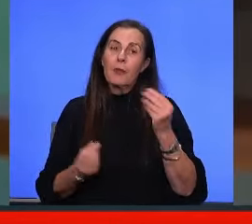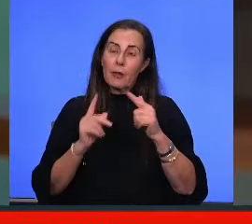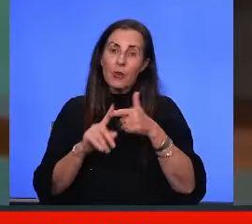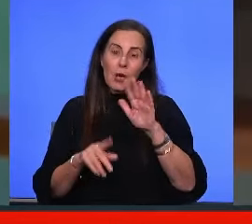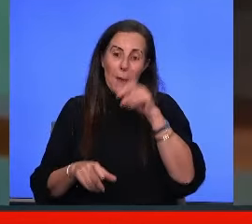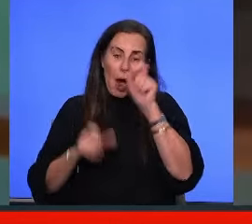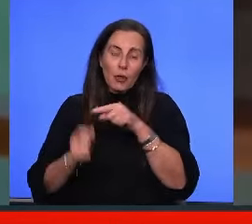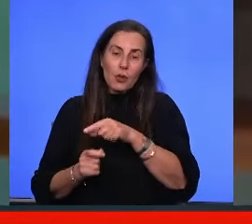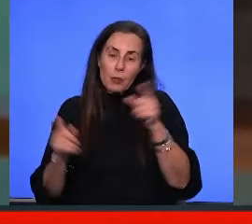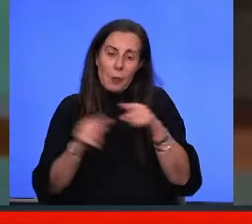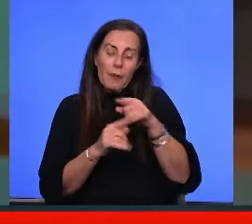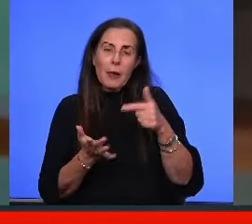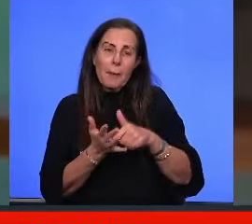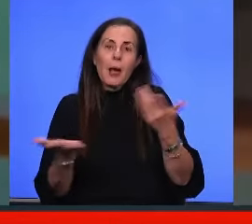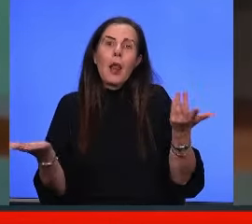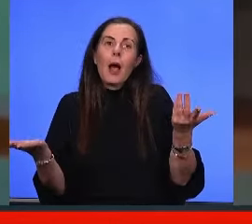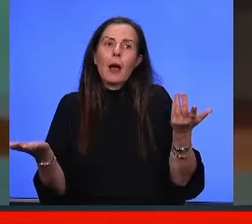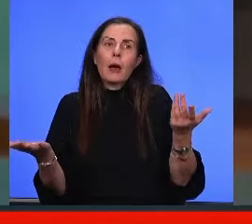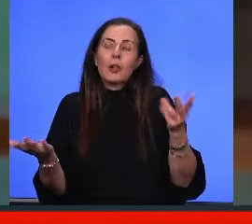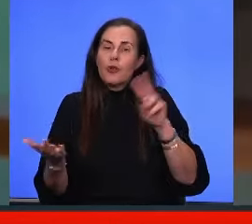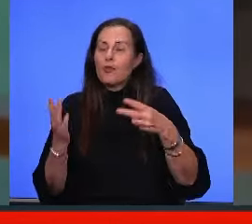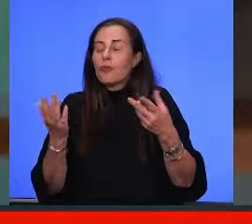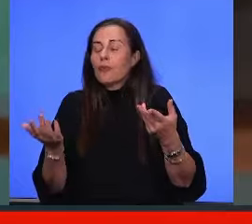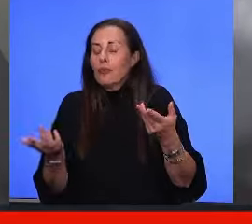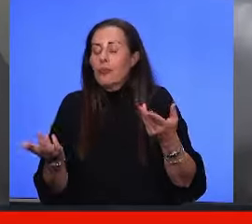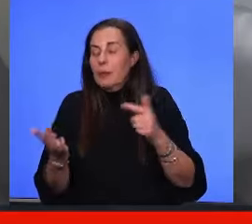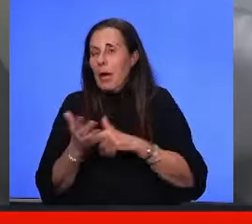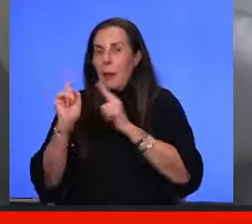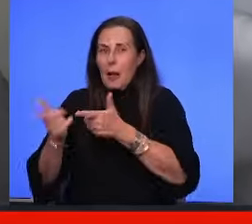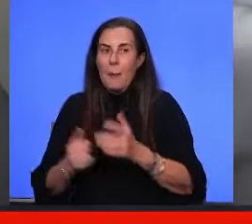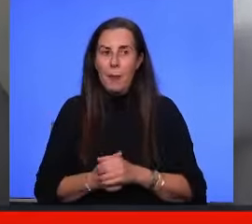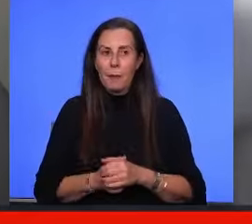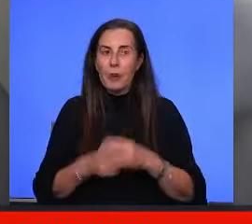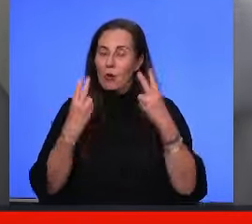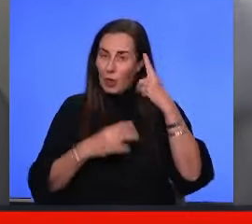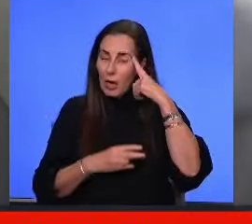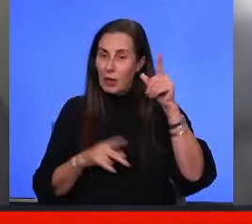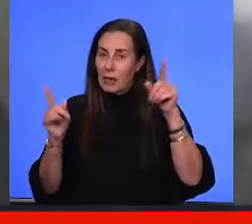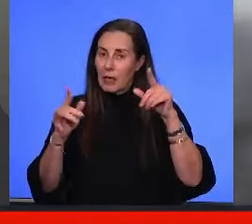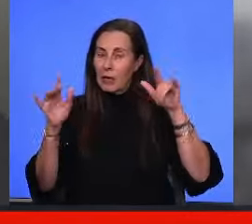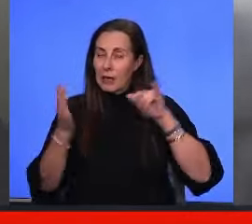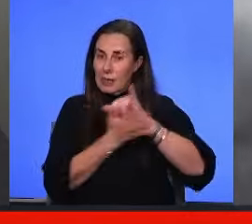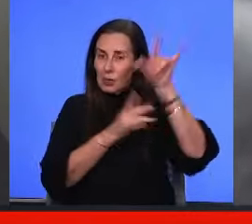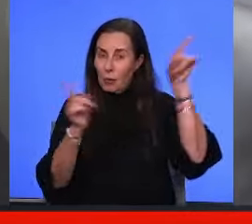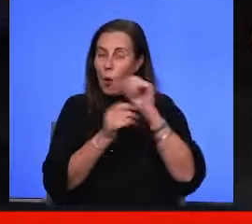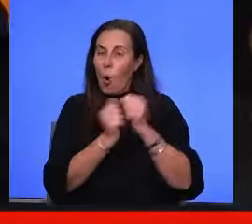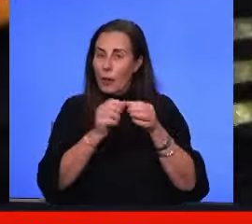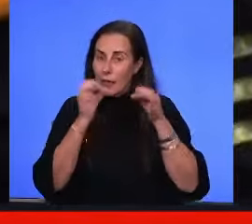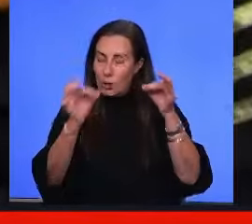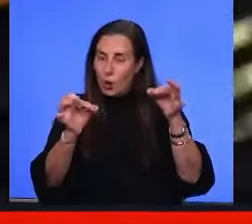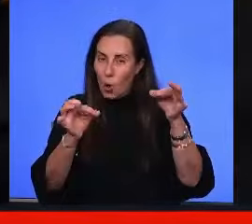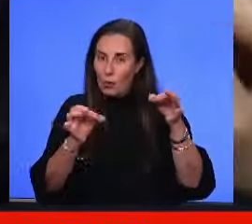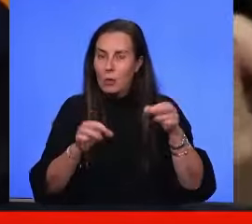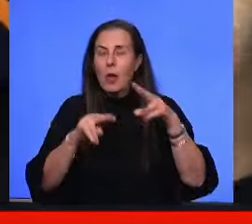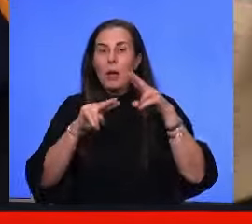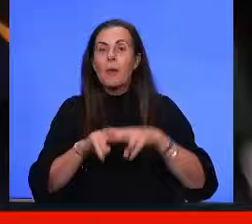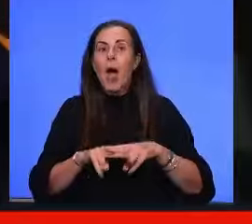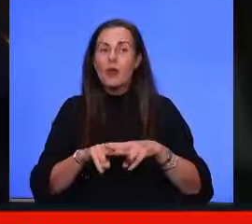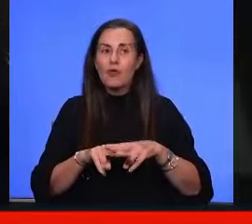אנשים שמבטלים בגלל שהם משנים תוכניות בעקבות המלחמה. חשוב לדעת, טיסות שמבוטלות או נדחות בימים האלה משאירות